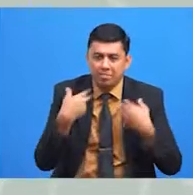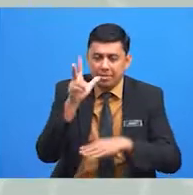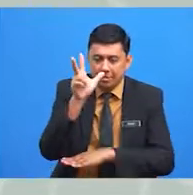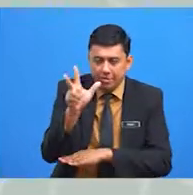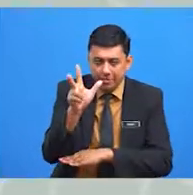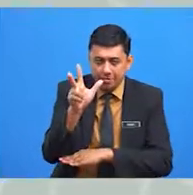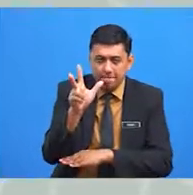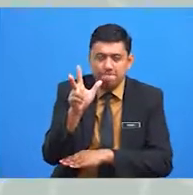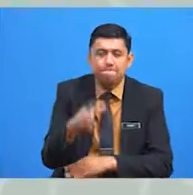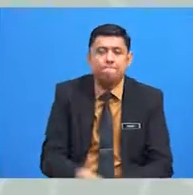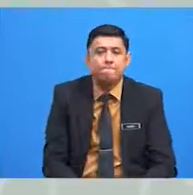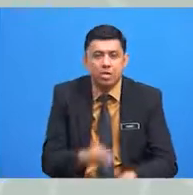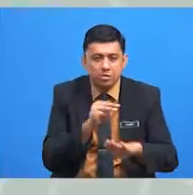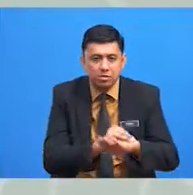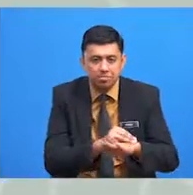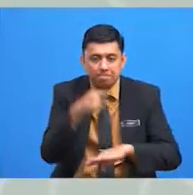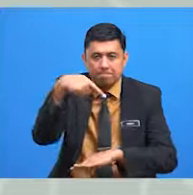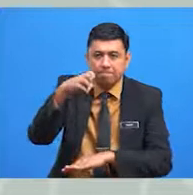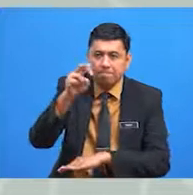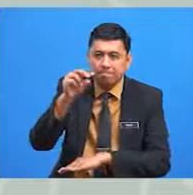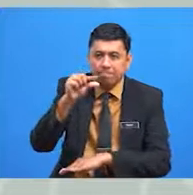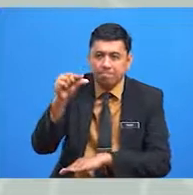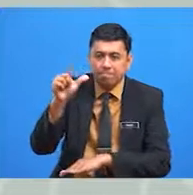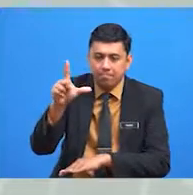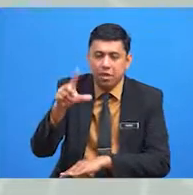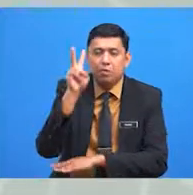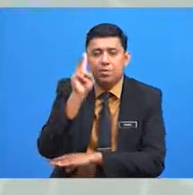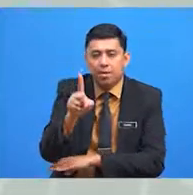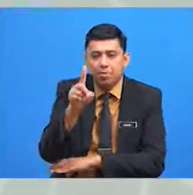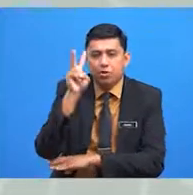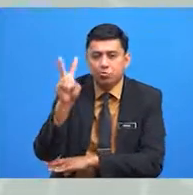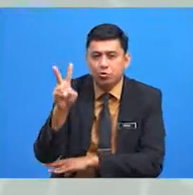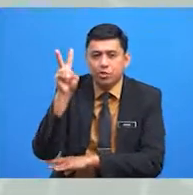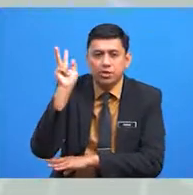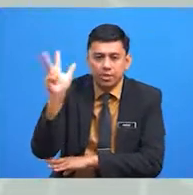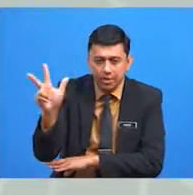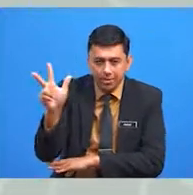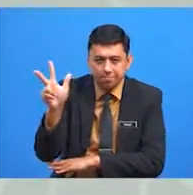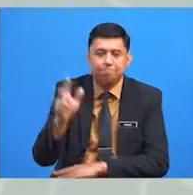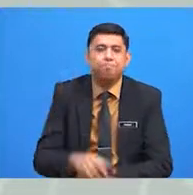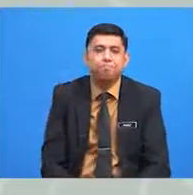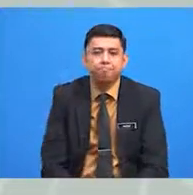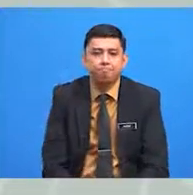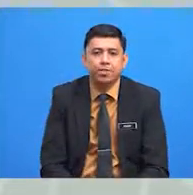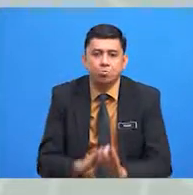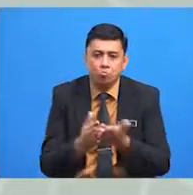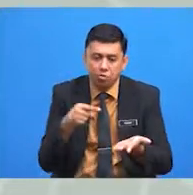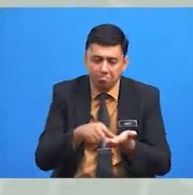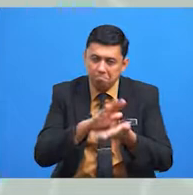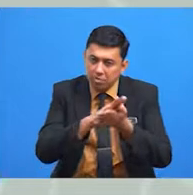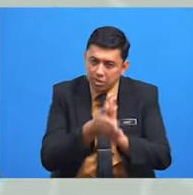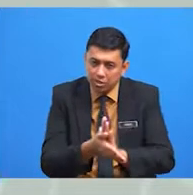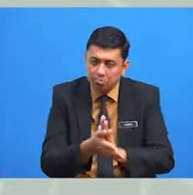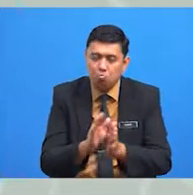penggal, iaitu penggal pertama, penggal kedua dan penggal ketiga. Buku ini